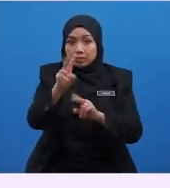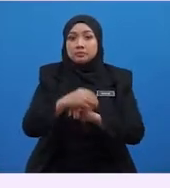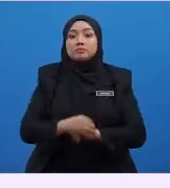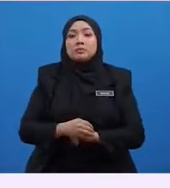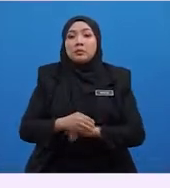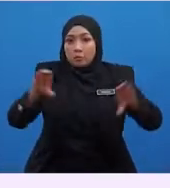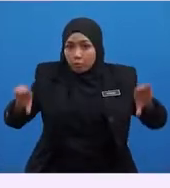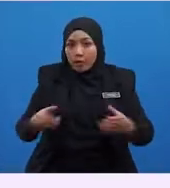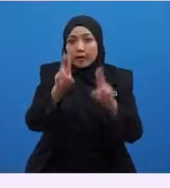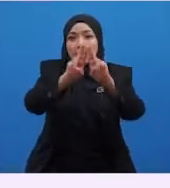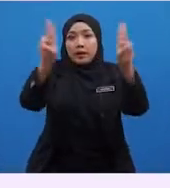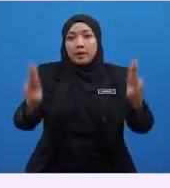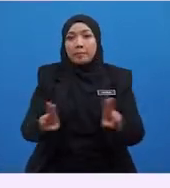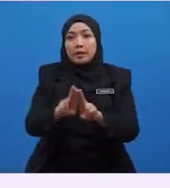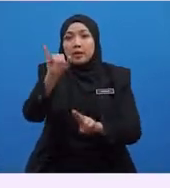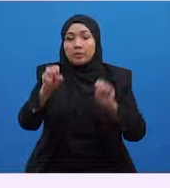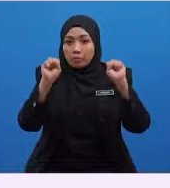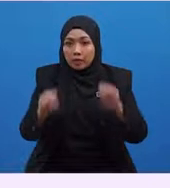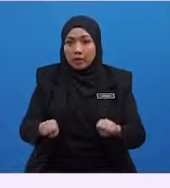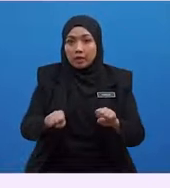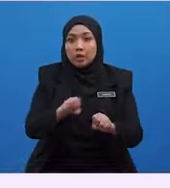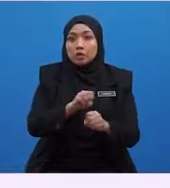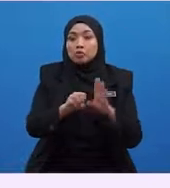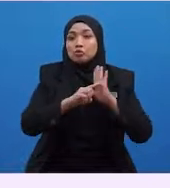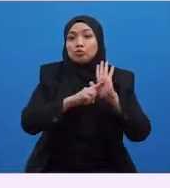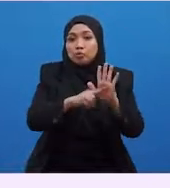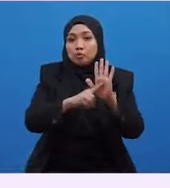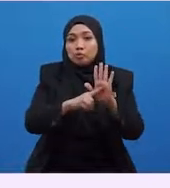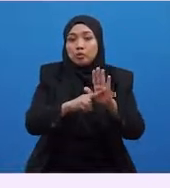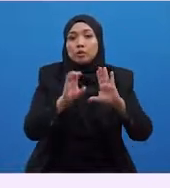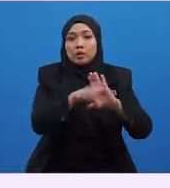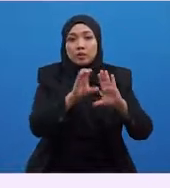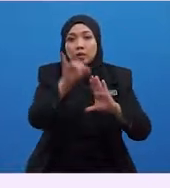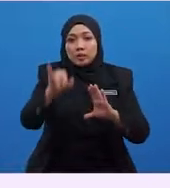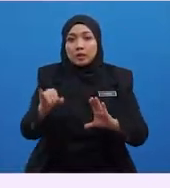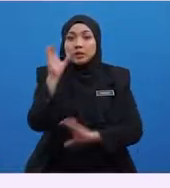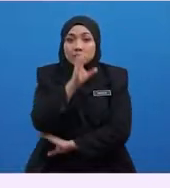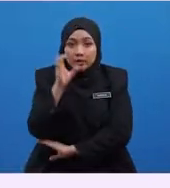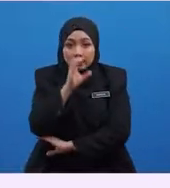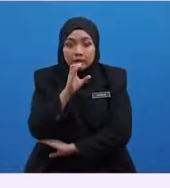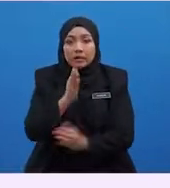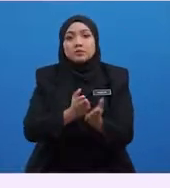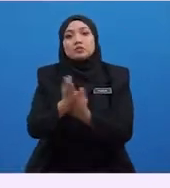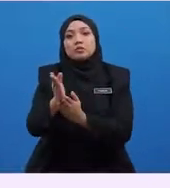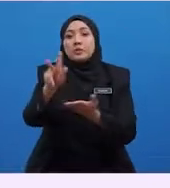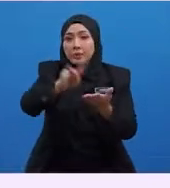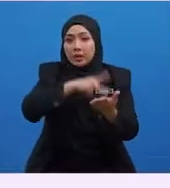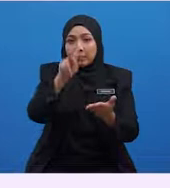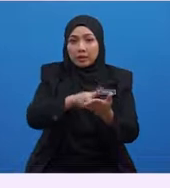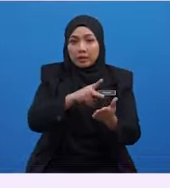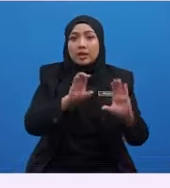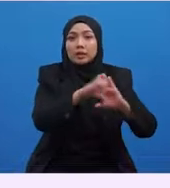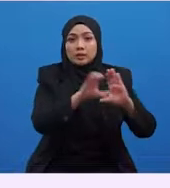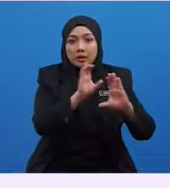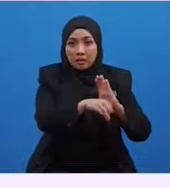halaman yang boleh memaparkan data yang dicari. Seterusnya, mengemaskini data